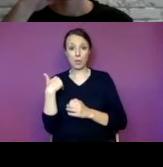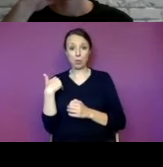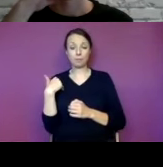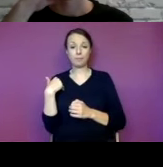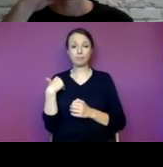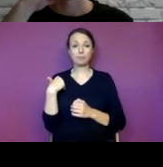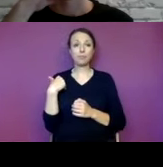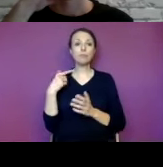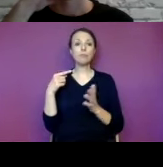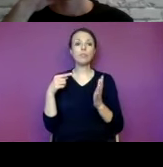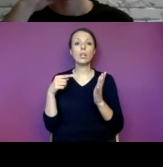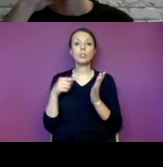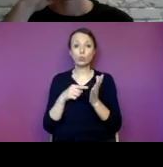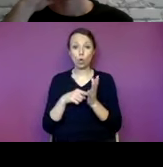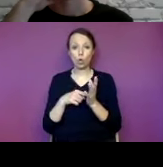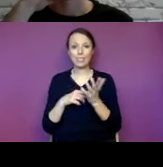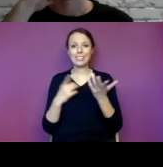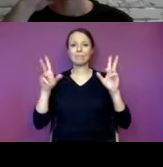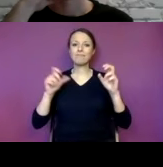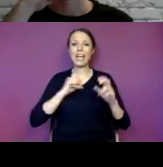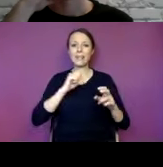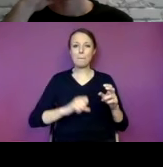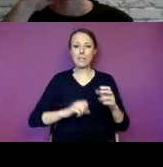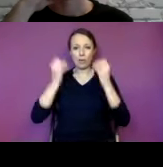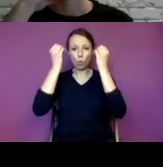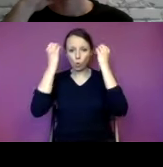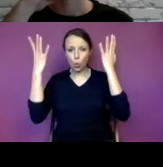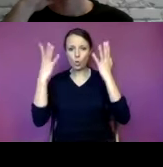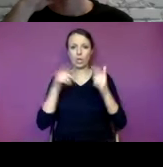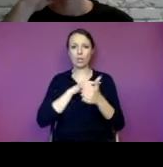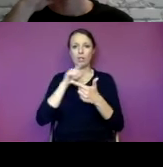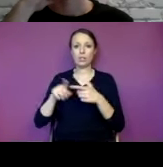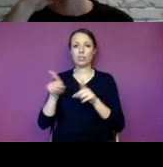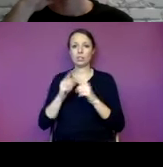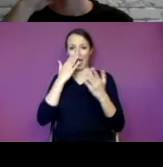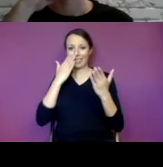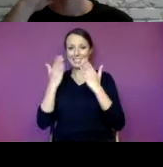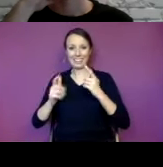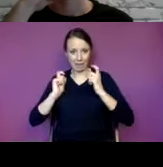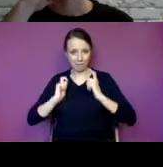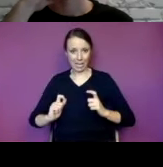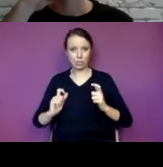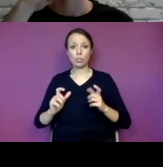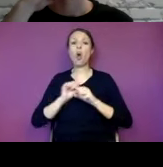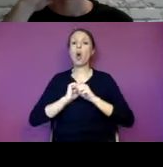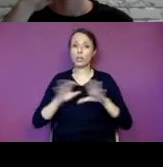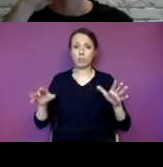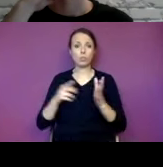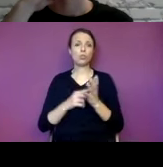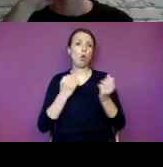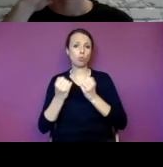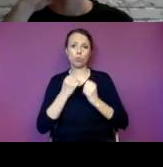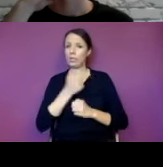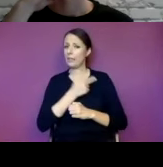do tego sformułowania wyższy kapitał kulturowy i do kwestii estetyki wsi. To jest oczywiście złożony temat, pewnie na w ogóle oddzielną